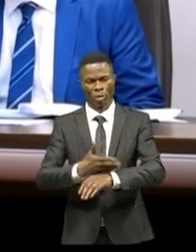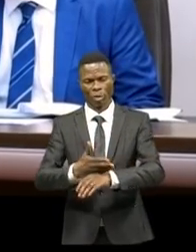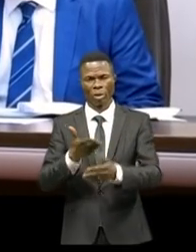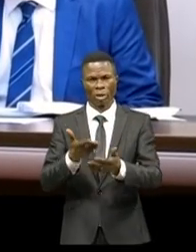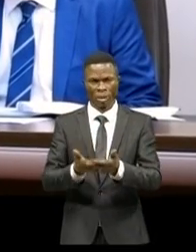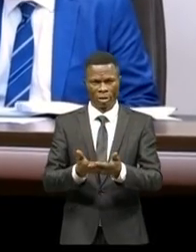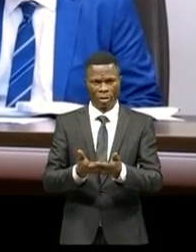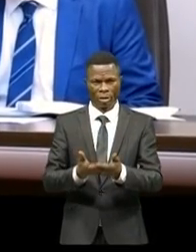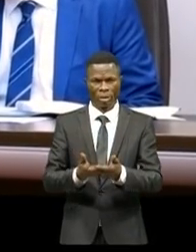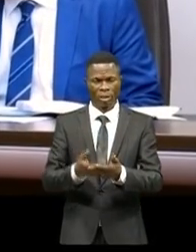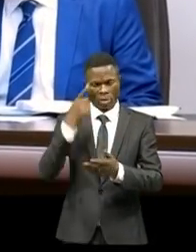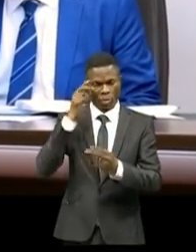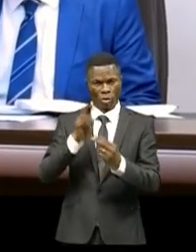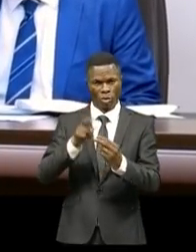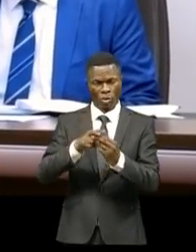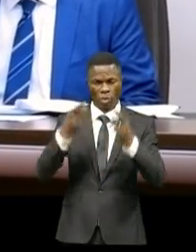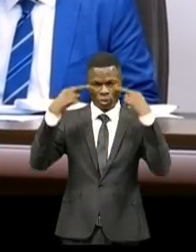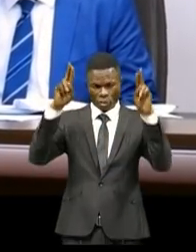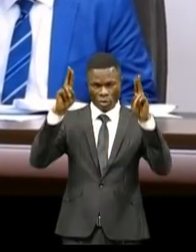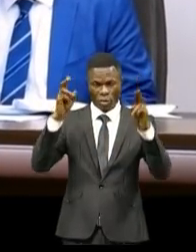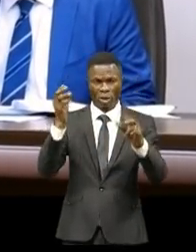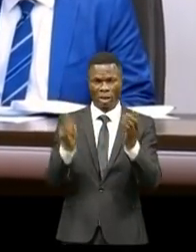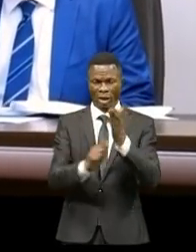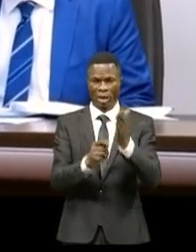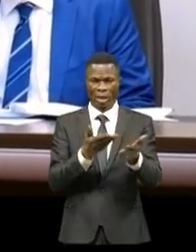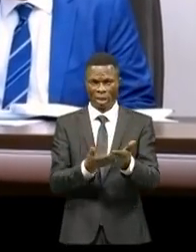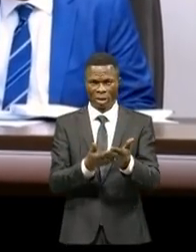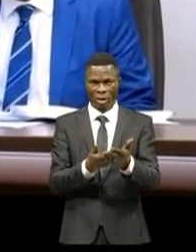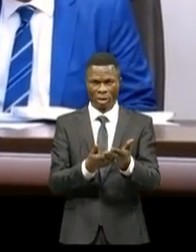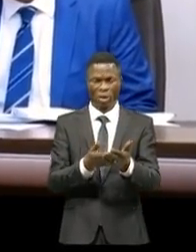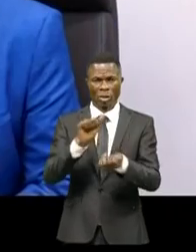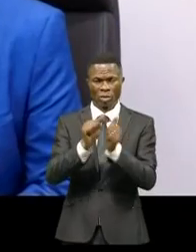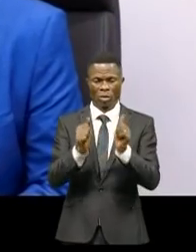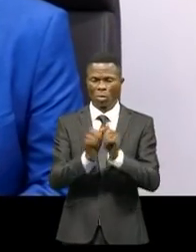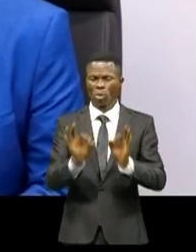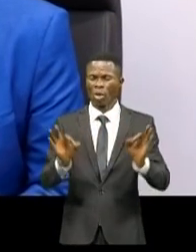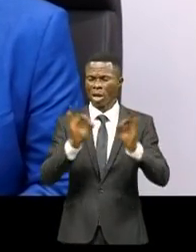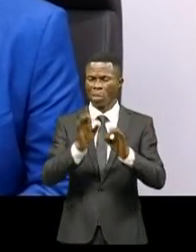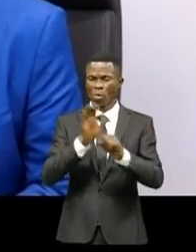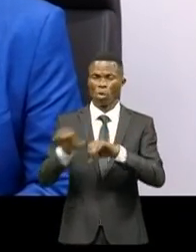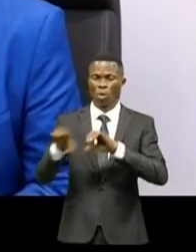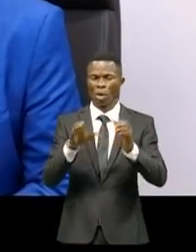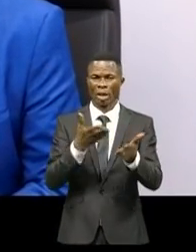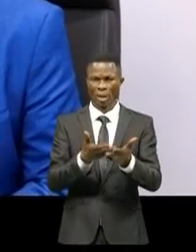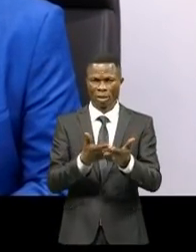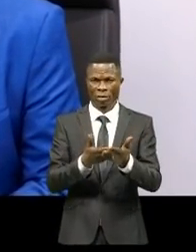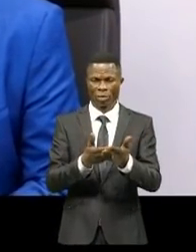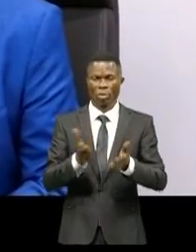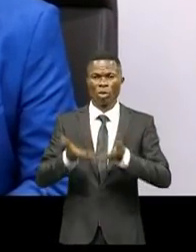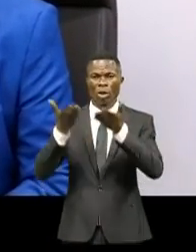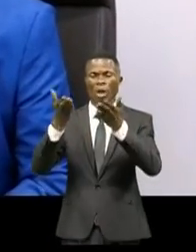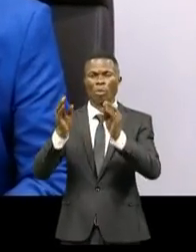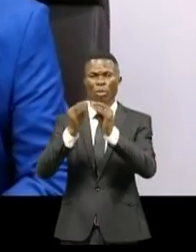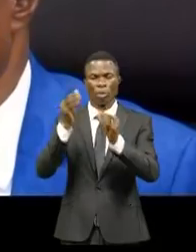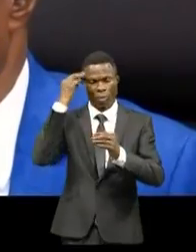conflits. Afin de garantir les succès de cette stratégie et compte tenu de sa portée multisectorielle, il a proposé au